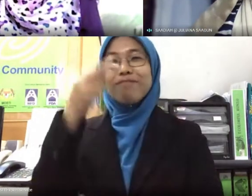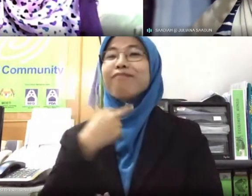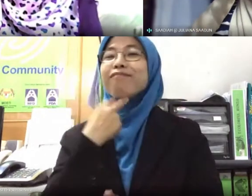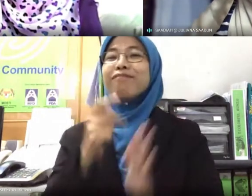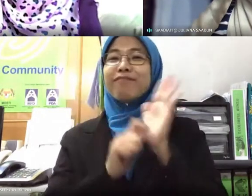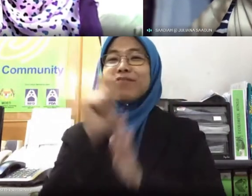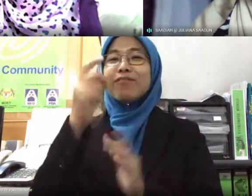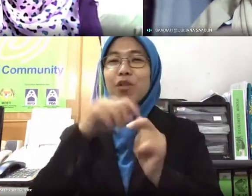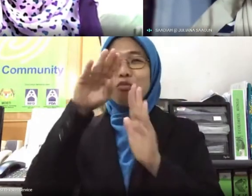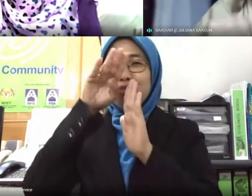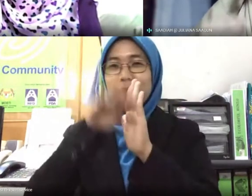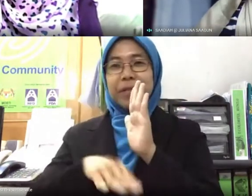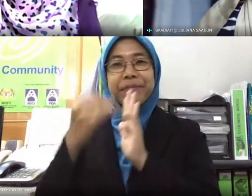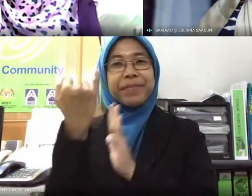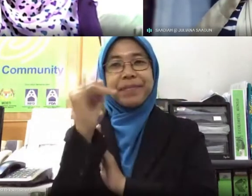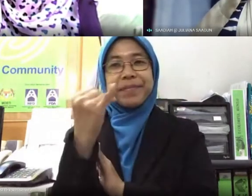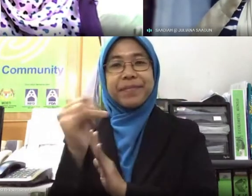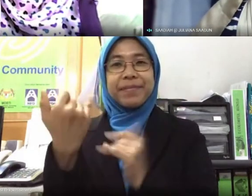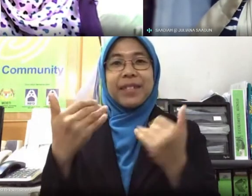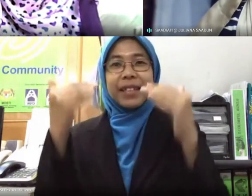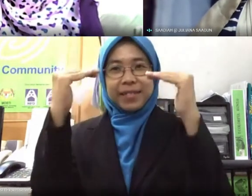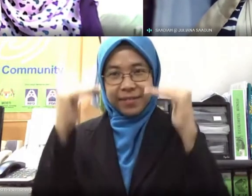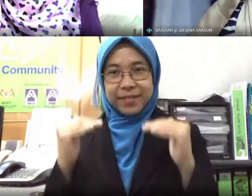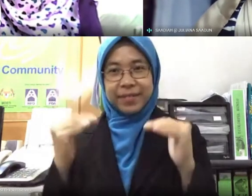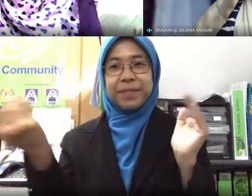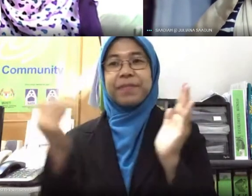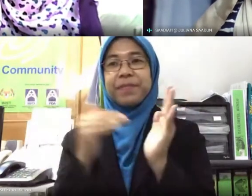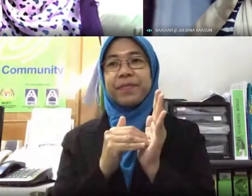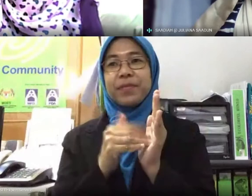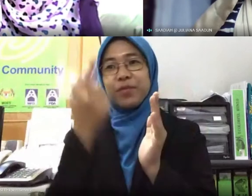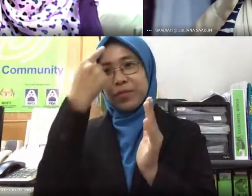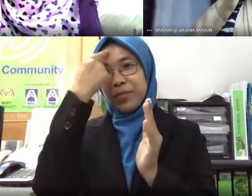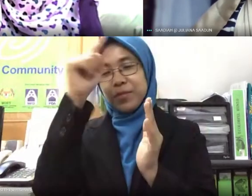Oh, Tilda dan Aston ya, dia kena rendah lagi ya.